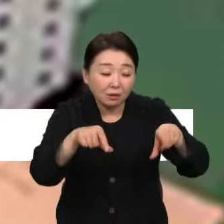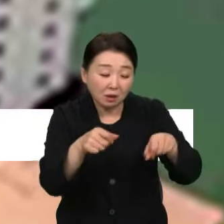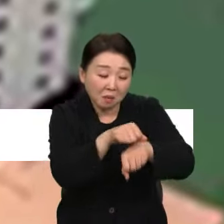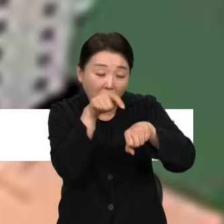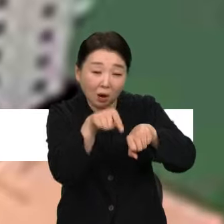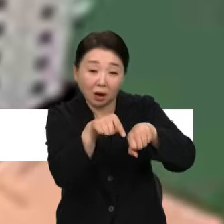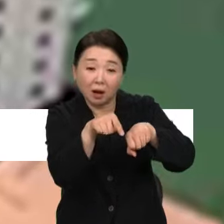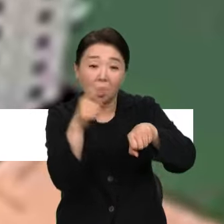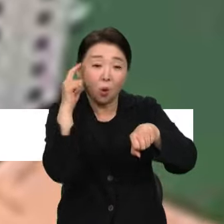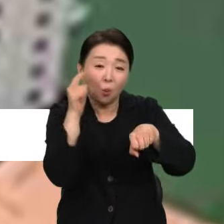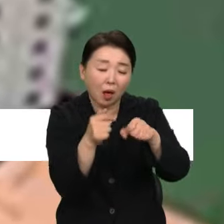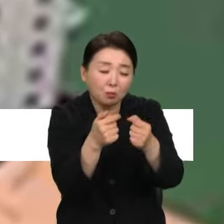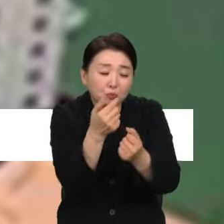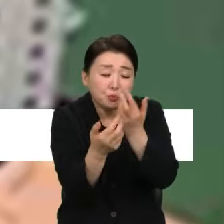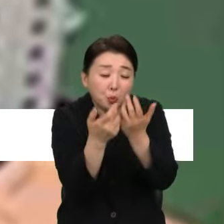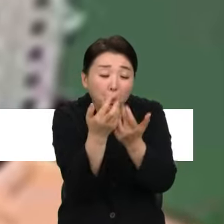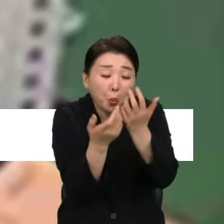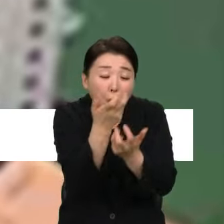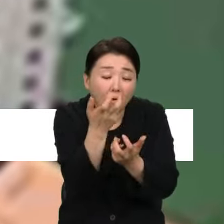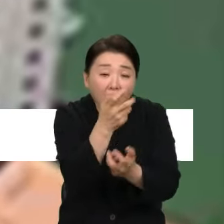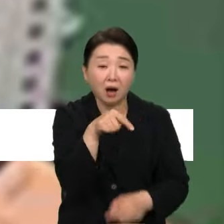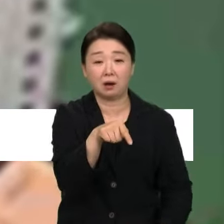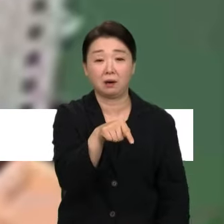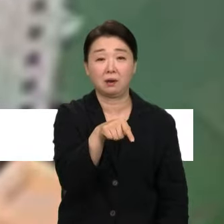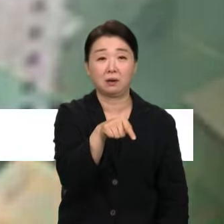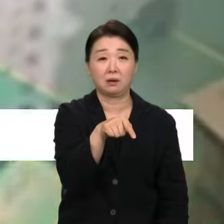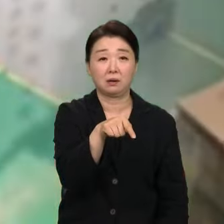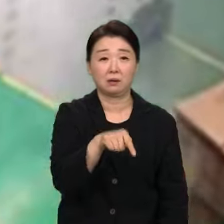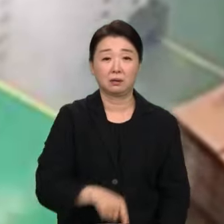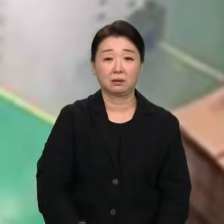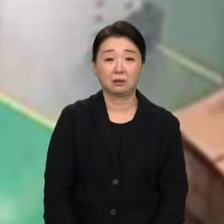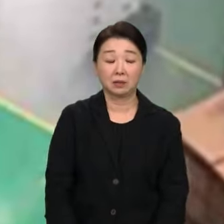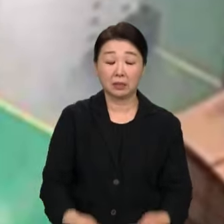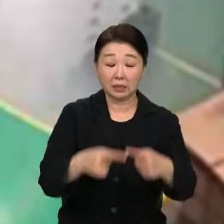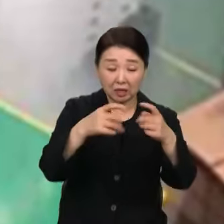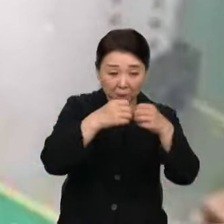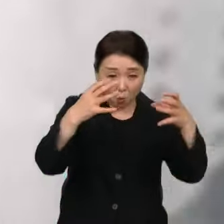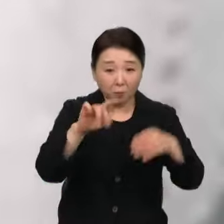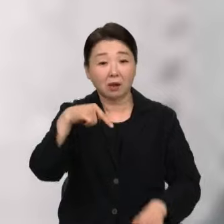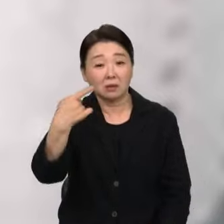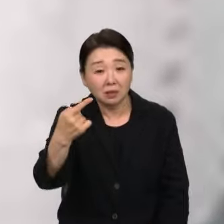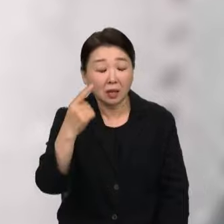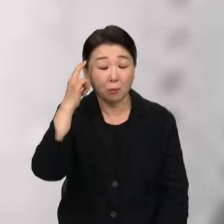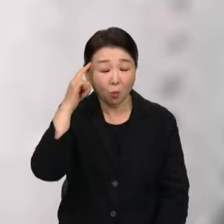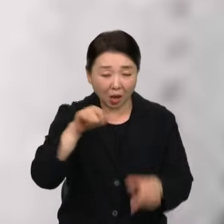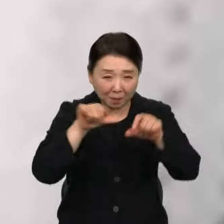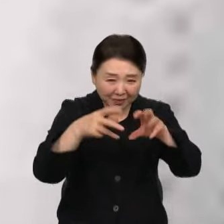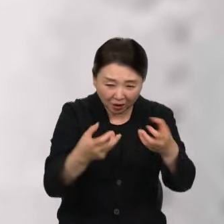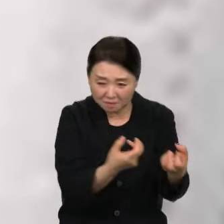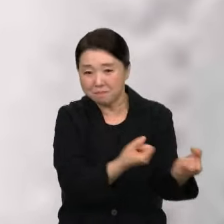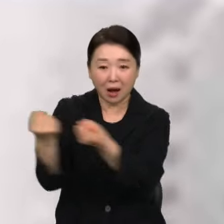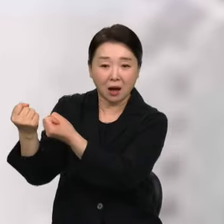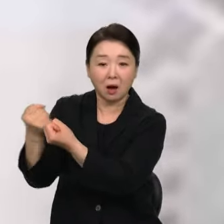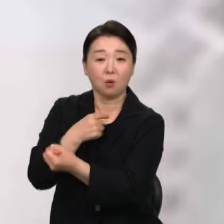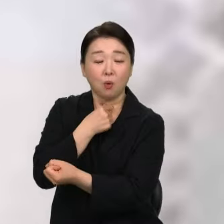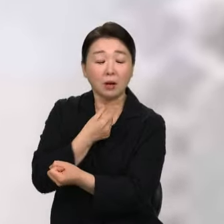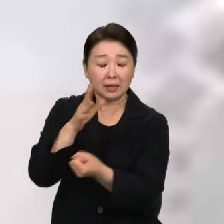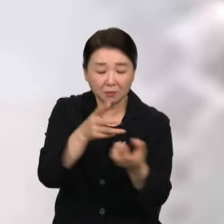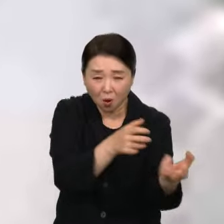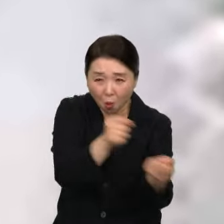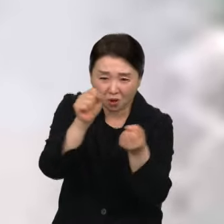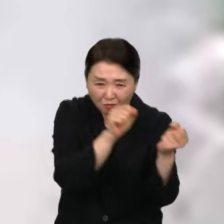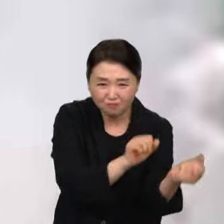작은 불꽃과 함께 연기가 나왔고요. 1차 폭발 뒤 급하게 배터리들을 분산하려 하지만 옮겨